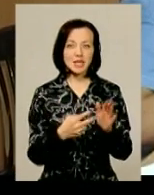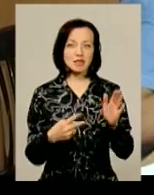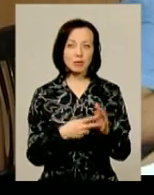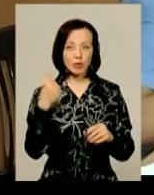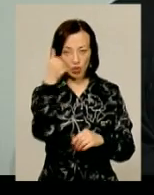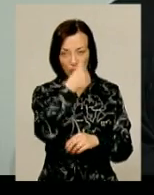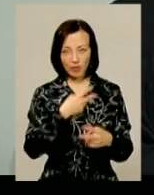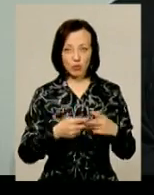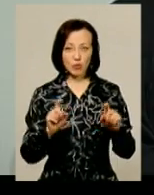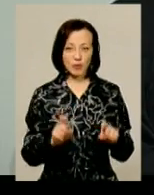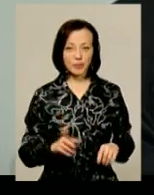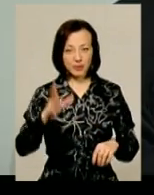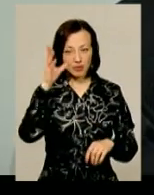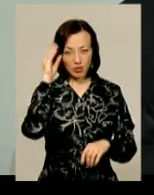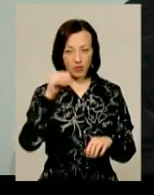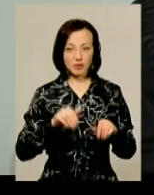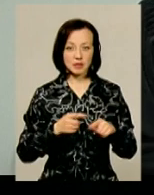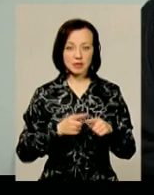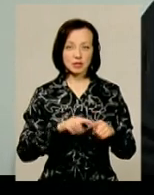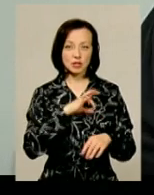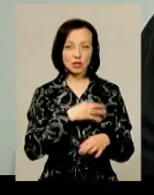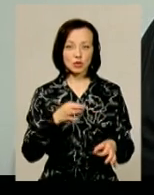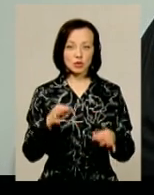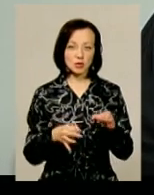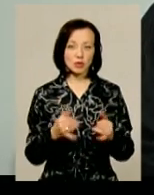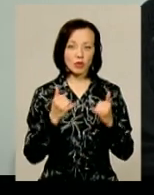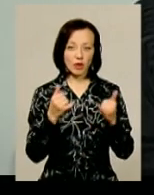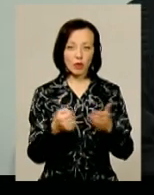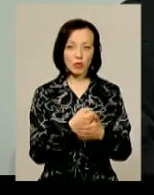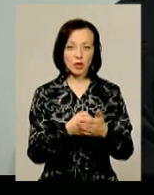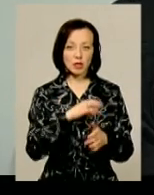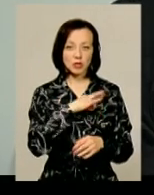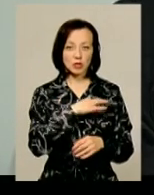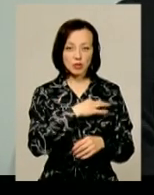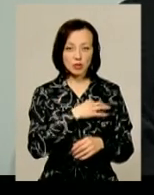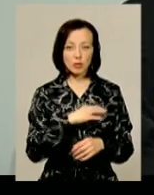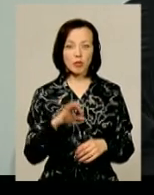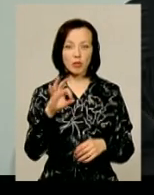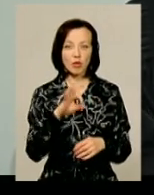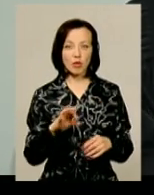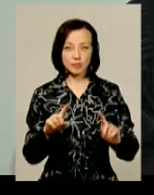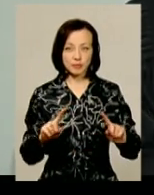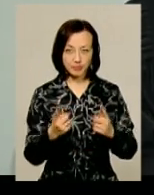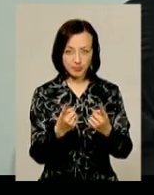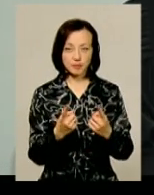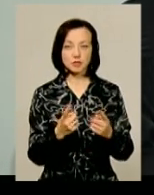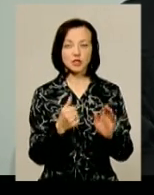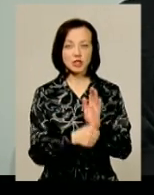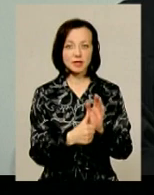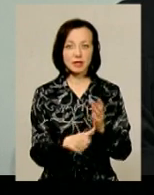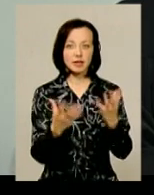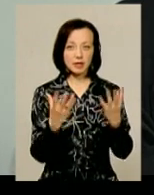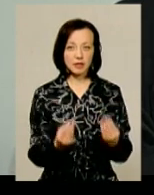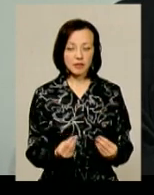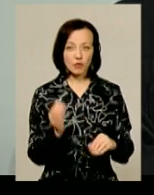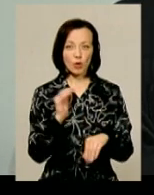за ґратами. З урахуванням викликаного слідчий суддя звільняє клопотання слідчого про обрання запобіжного заходу у виді тримання під вартою на 60 днів з моменту